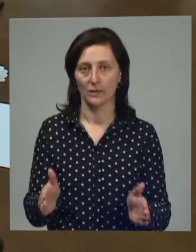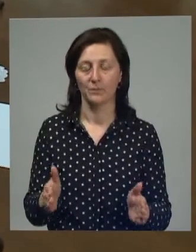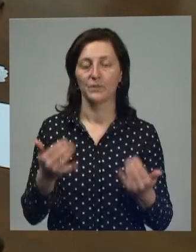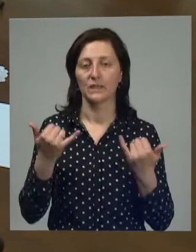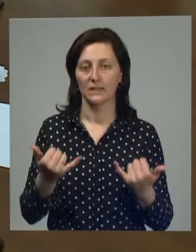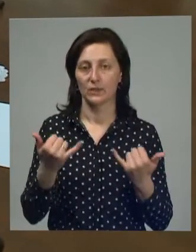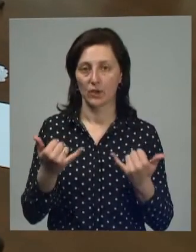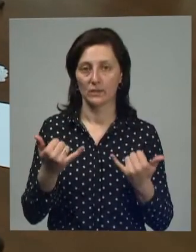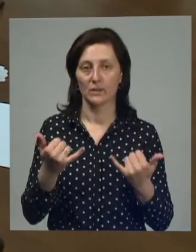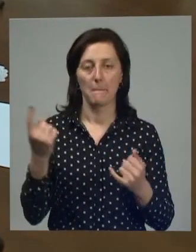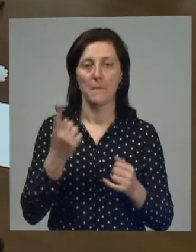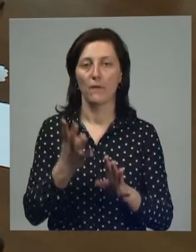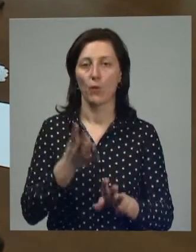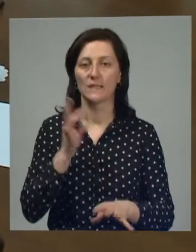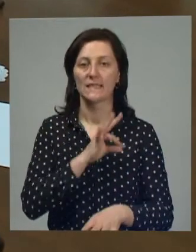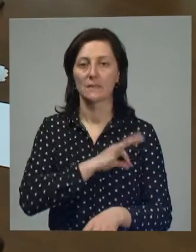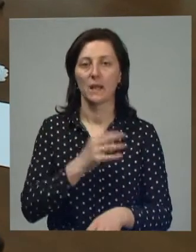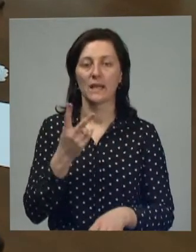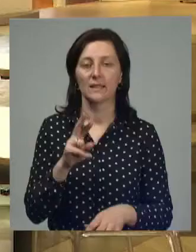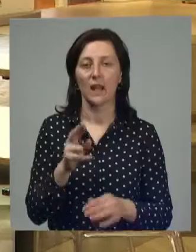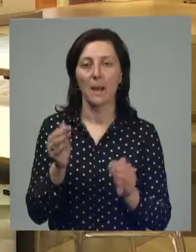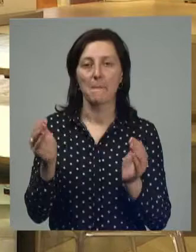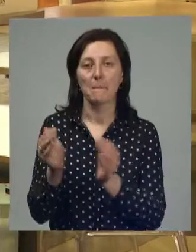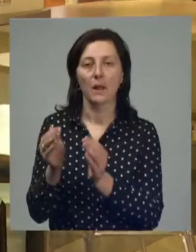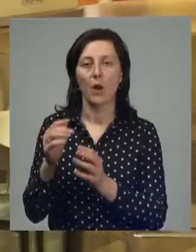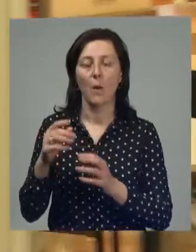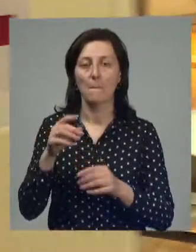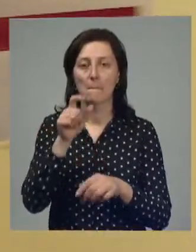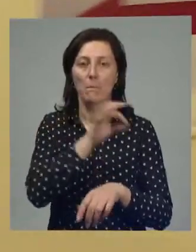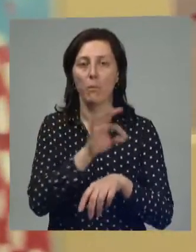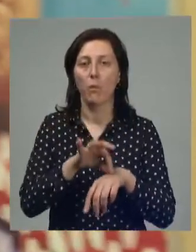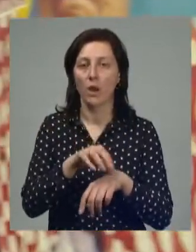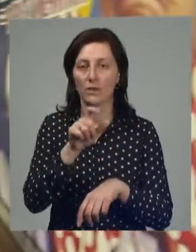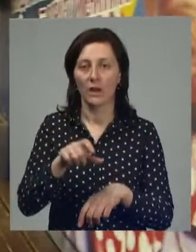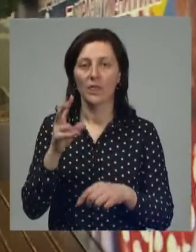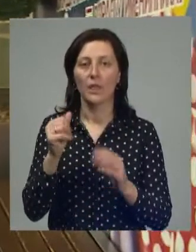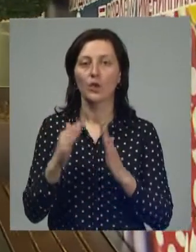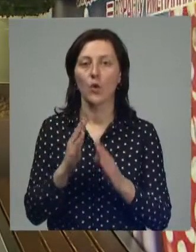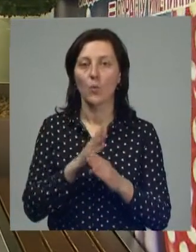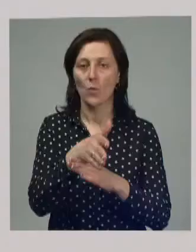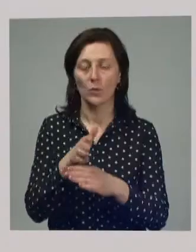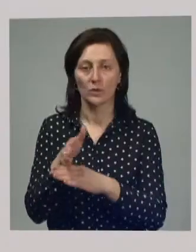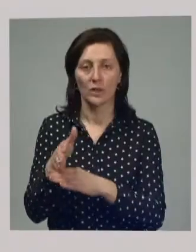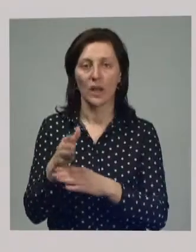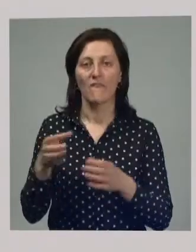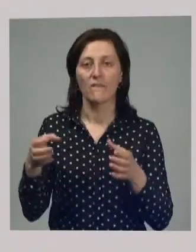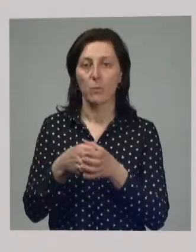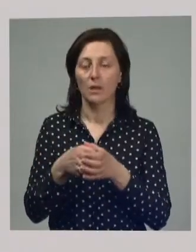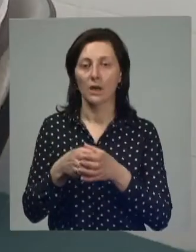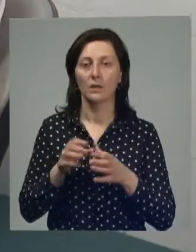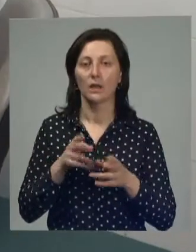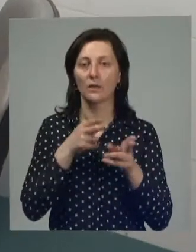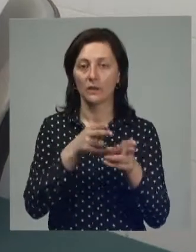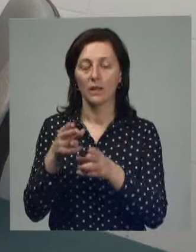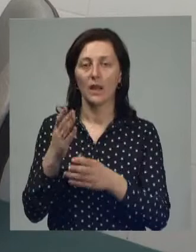она в первую очередь используется для маломобильных пациентов, которым прививку делают на дому. Наряду с выездными бригадами расширяется